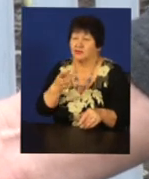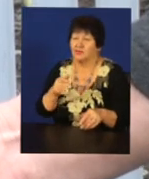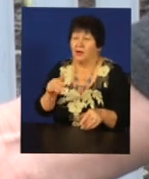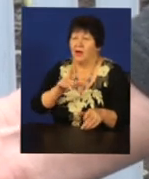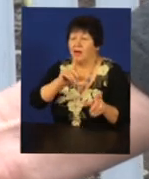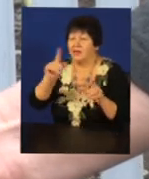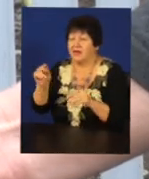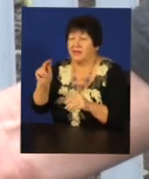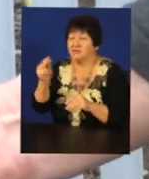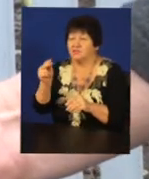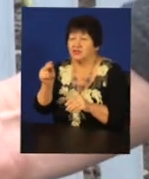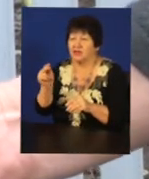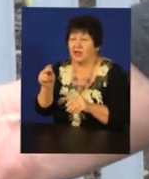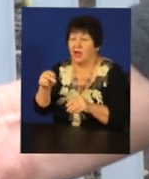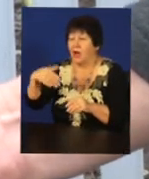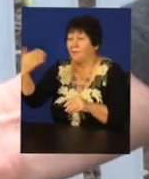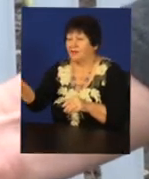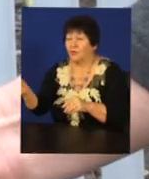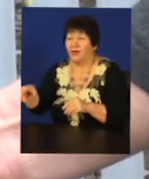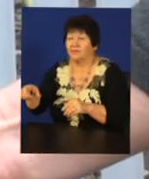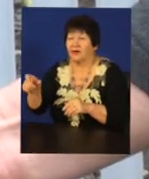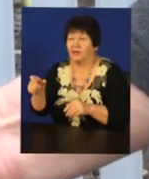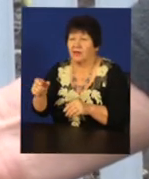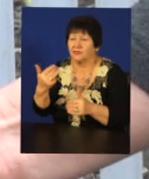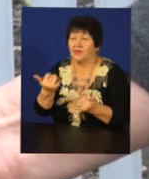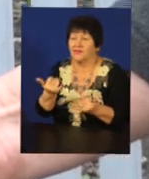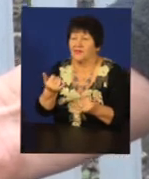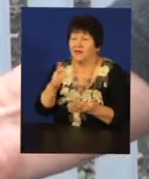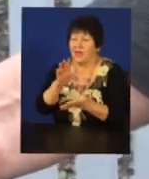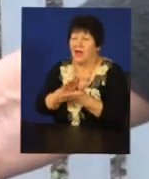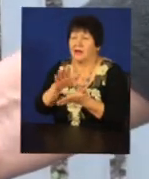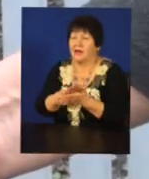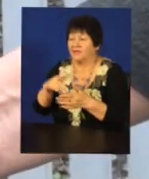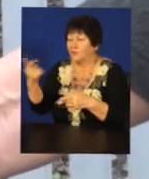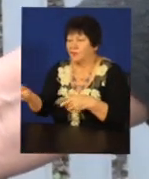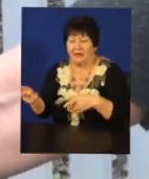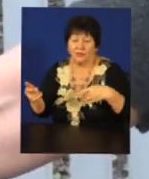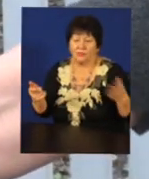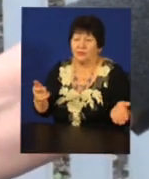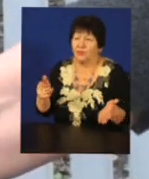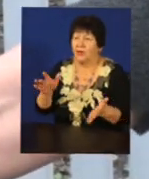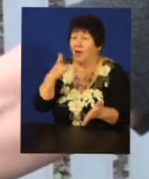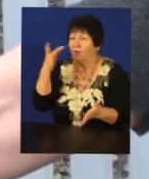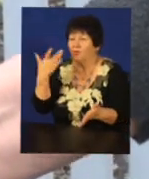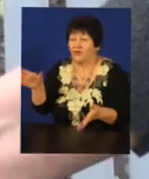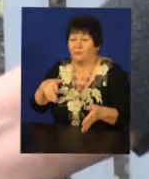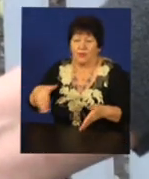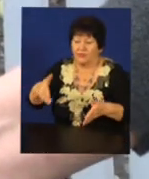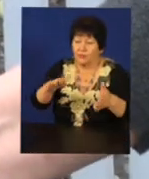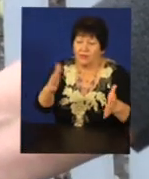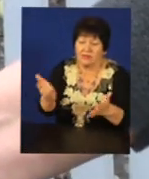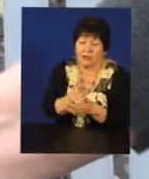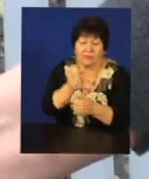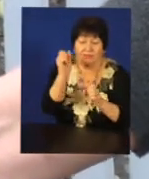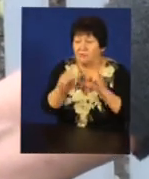в Чемишлию на машине, хоть по той дороге, по которой вот сейчас, когда грязь, хоть по этой. Мусор по дорогам находим,